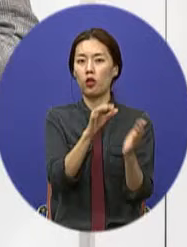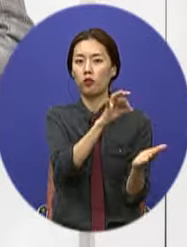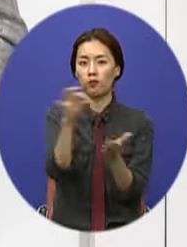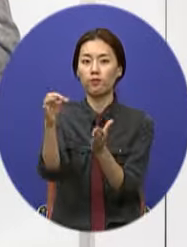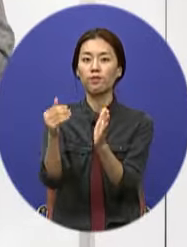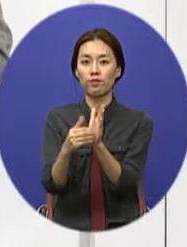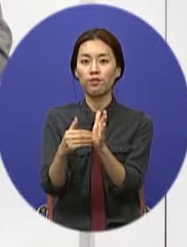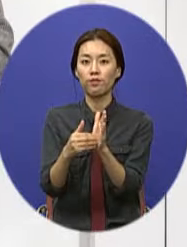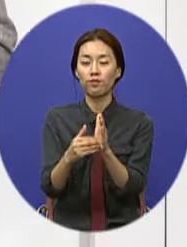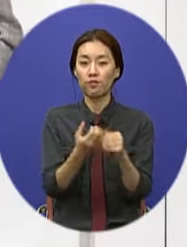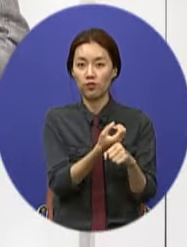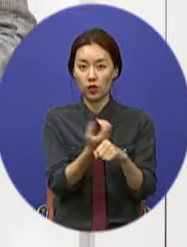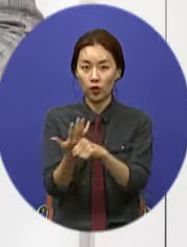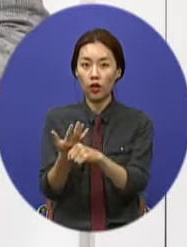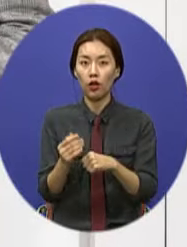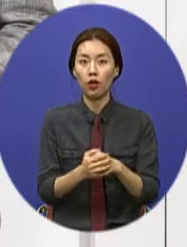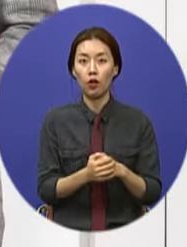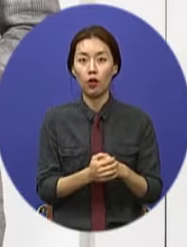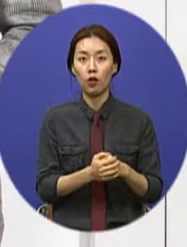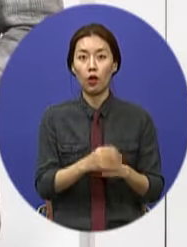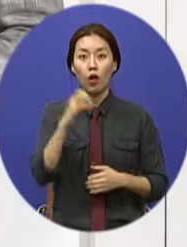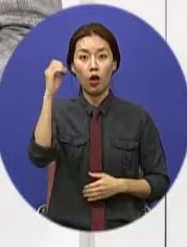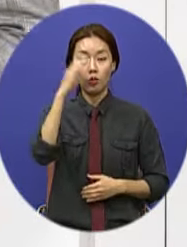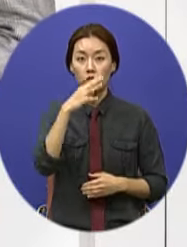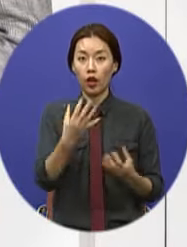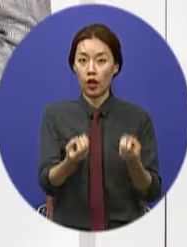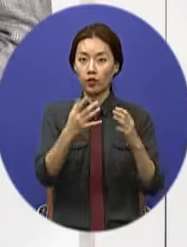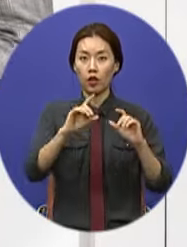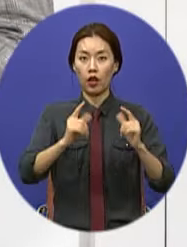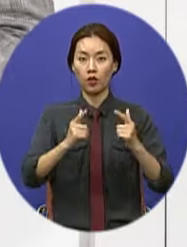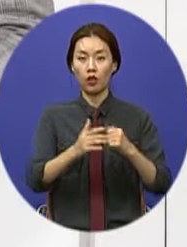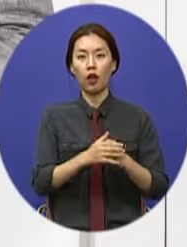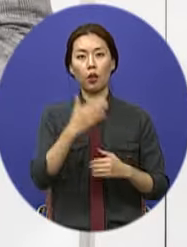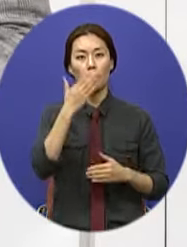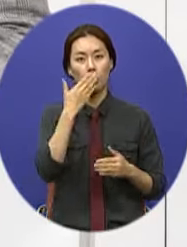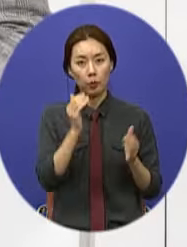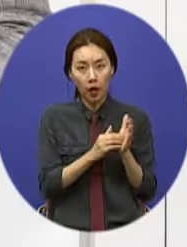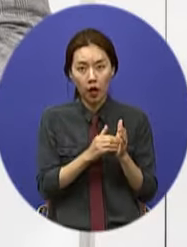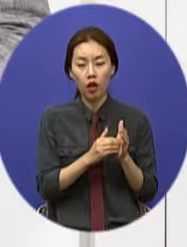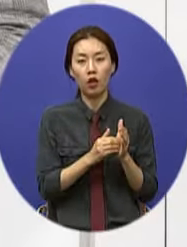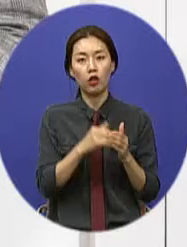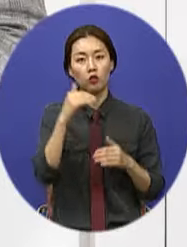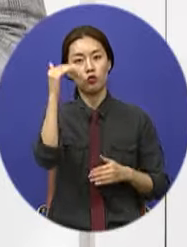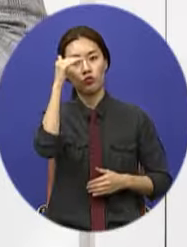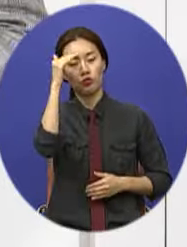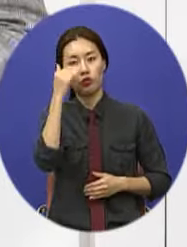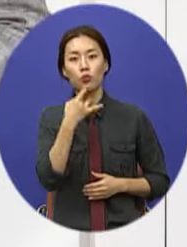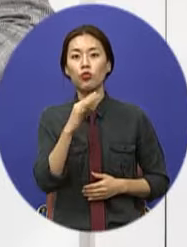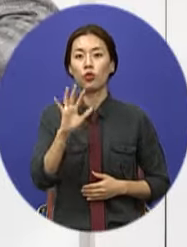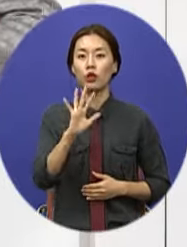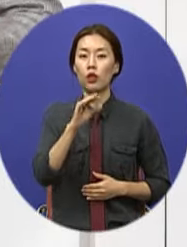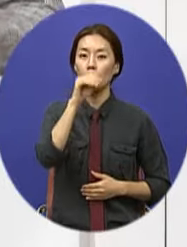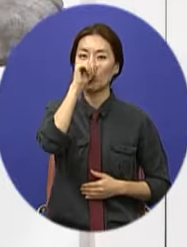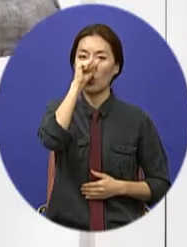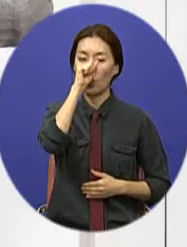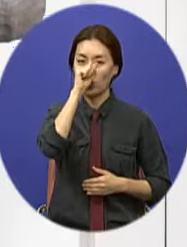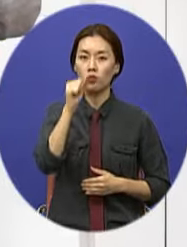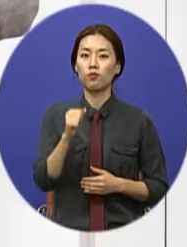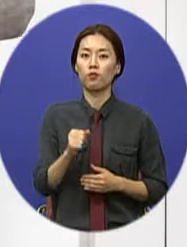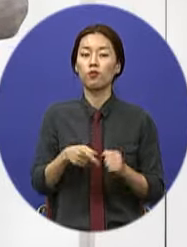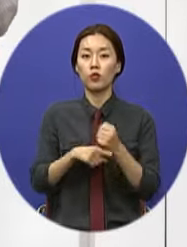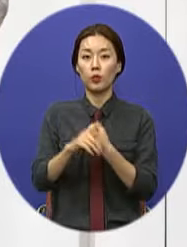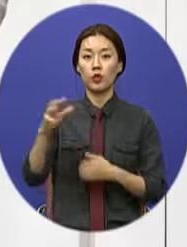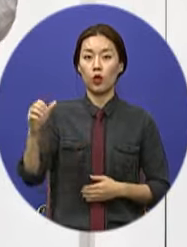그렇군요. 전달식도 하고. 그냥 축제가 아니라 그냥 먹고 마신 축제가 아니라 좋은 일을 하는 그런 축제가 또 열리고